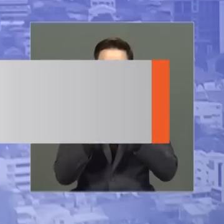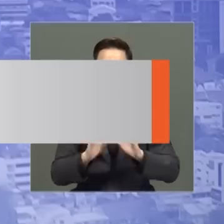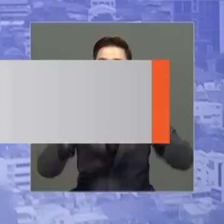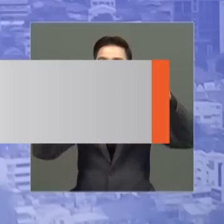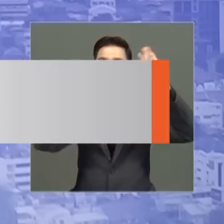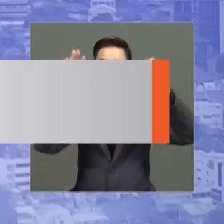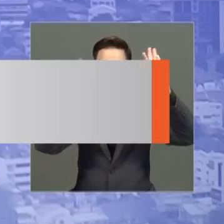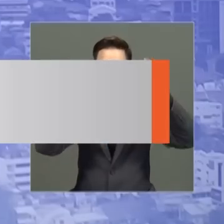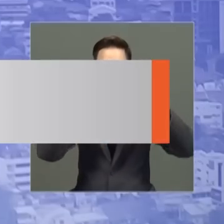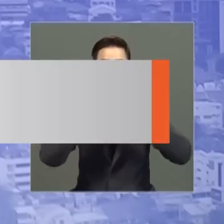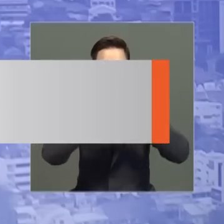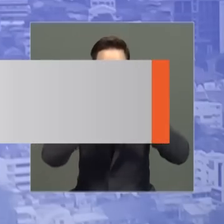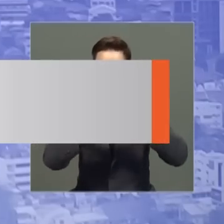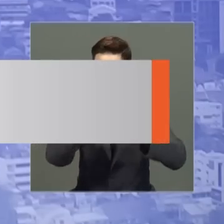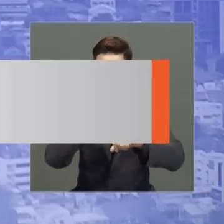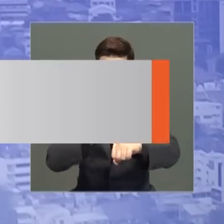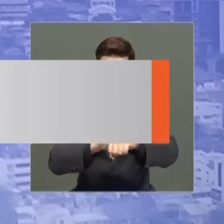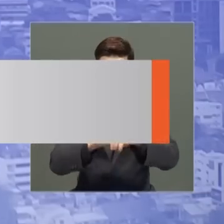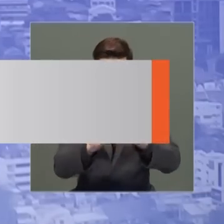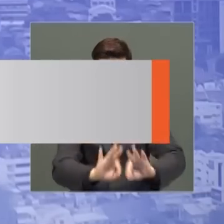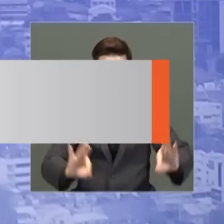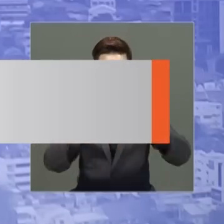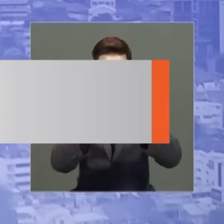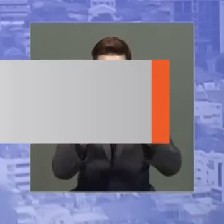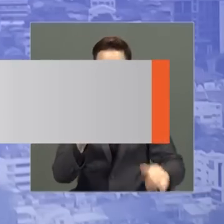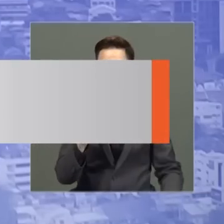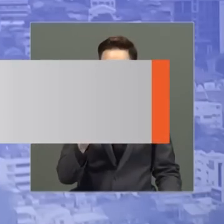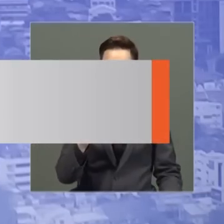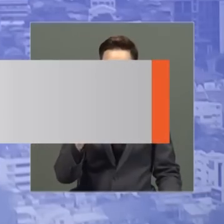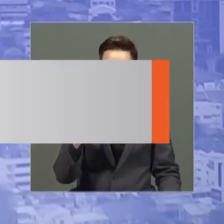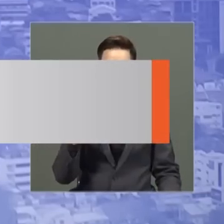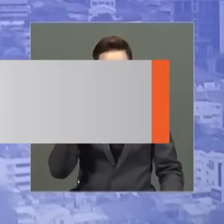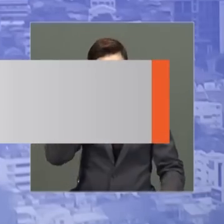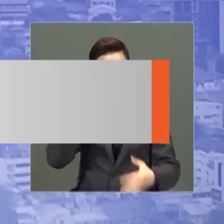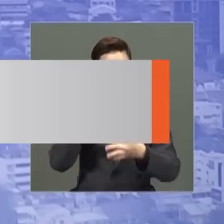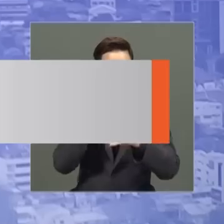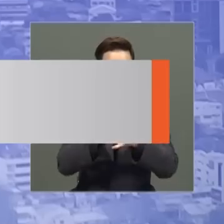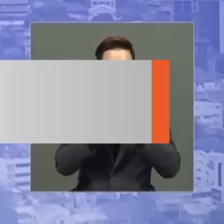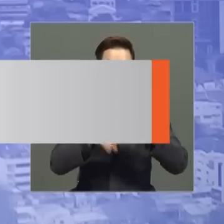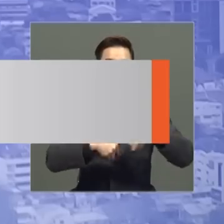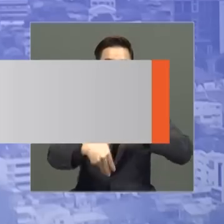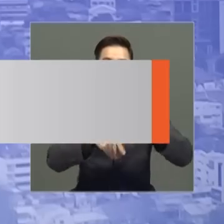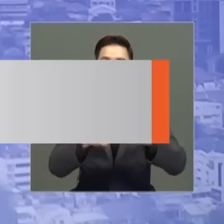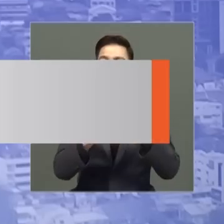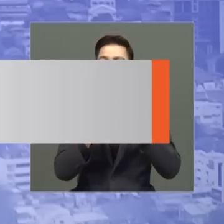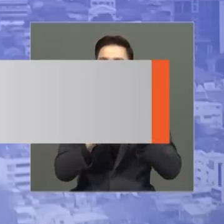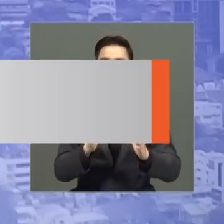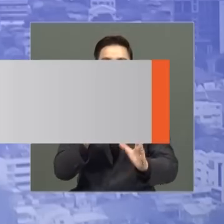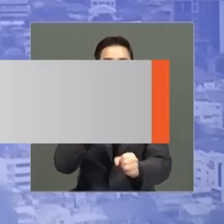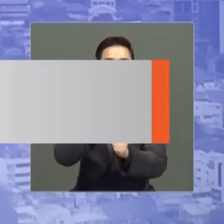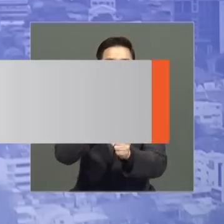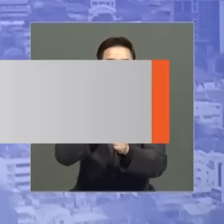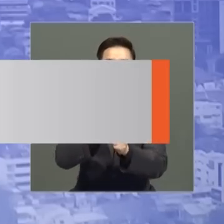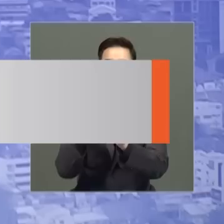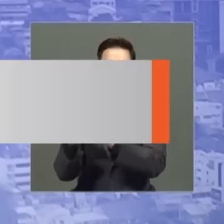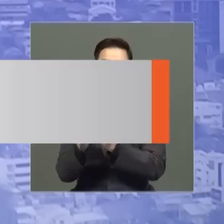ครูหรือที่เน้นย้ำในวันนี้นะคะศบค.ก็เป็นห่วงพี่น้องประชาชนที่เป็นพนักงาน